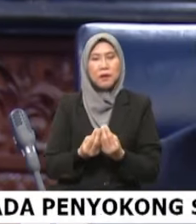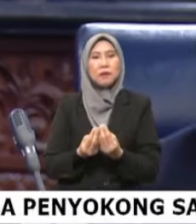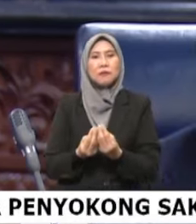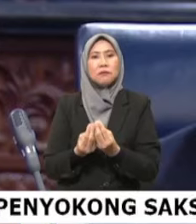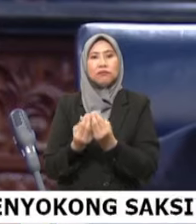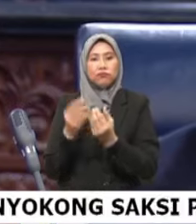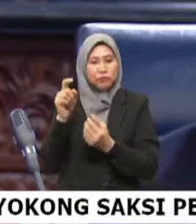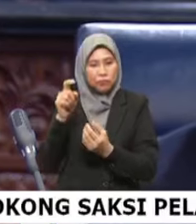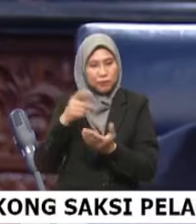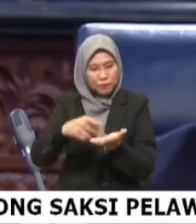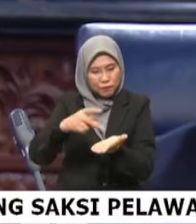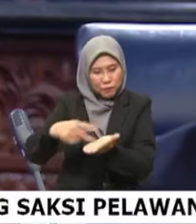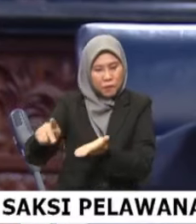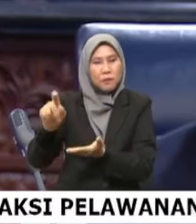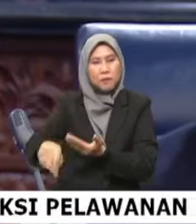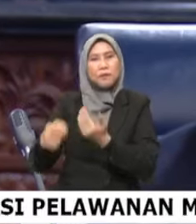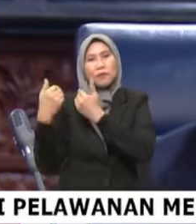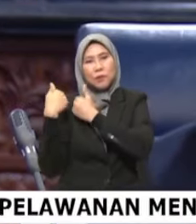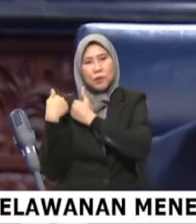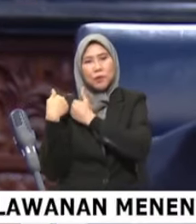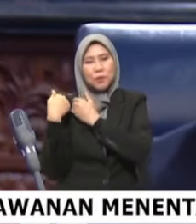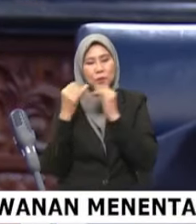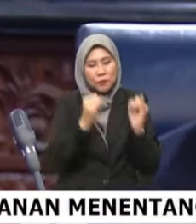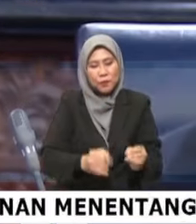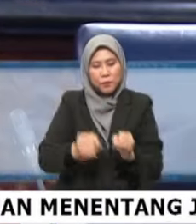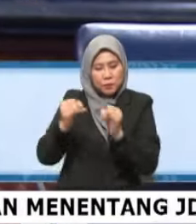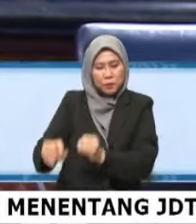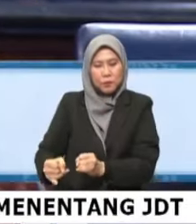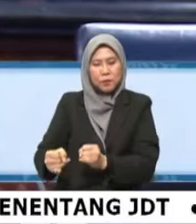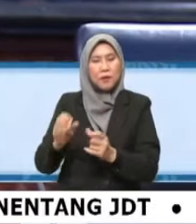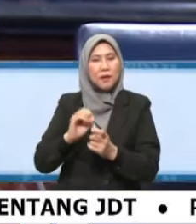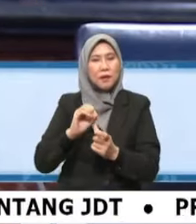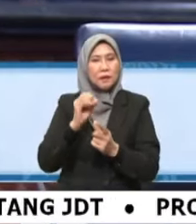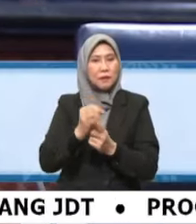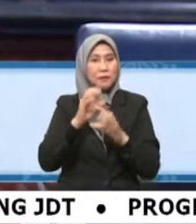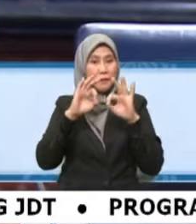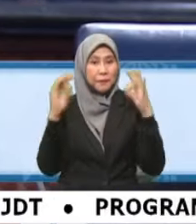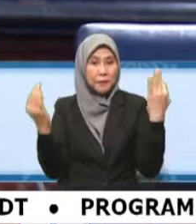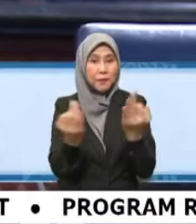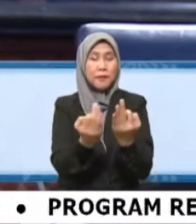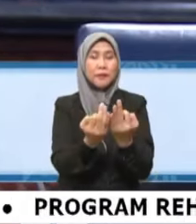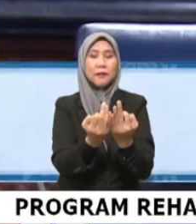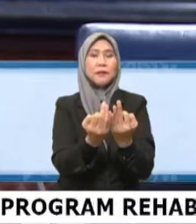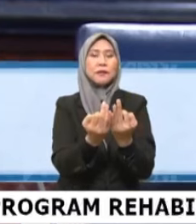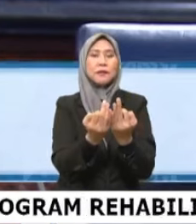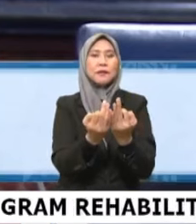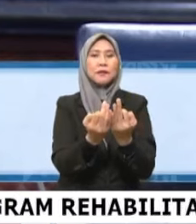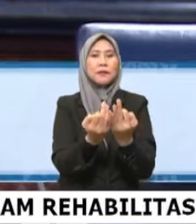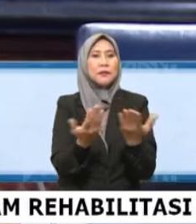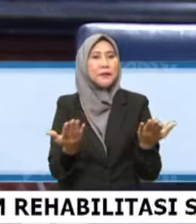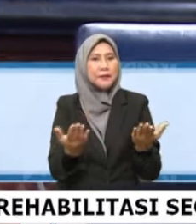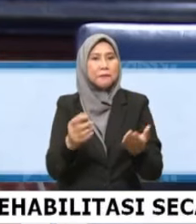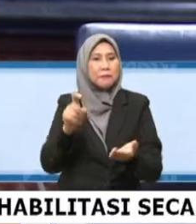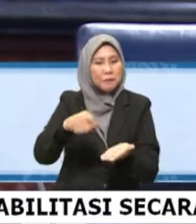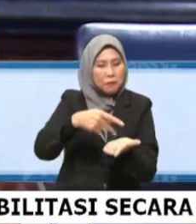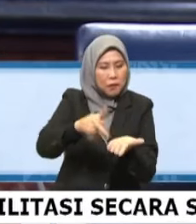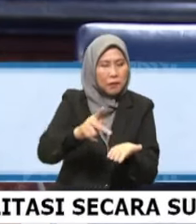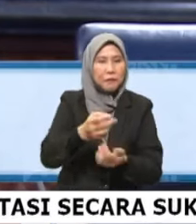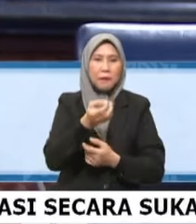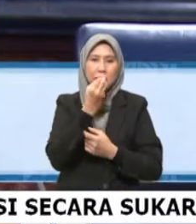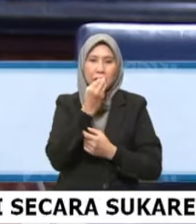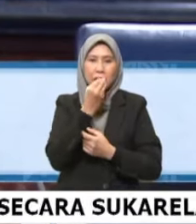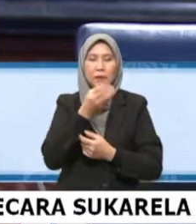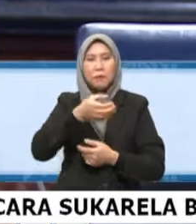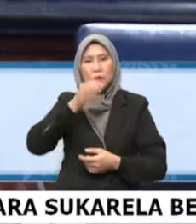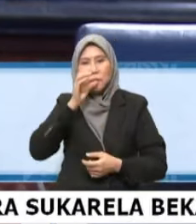ditanggung oleh seseorang individu ataupun sesebuah isi rumah untuk memenuhi keperluan seperti makanan dan minuman,